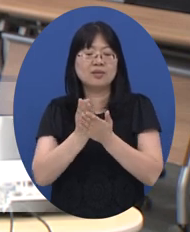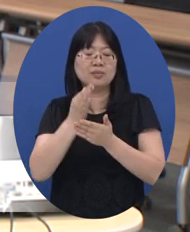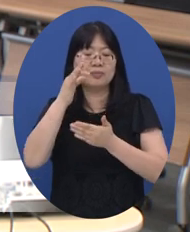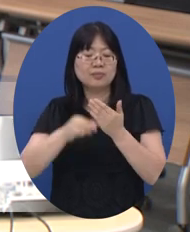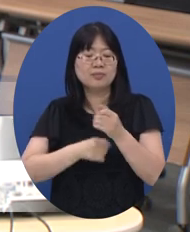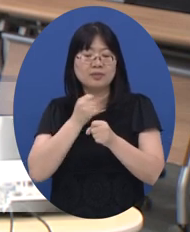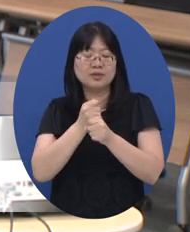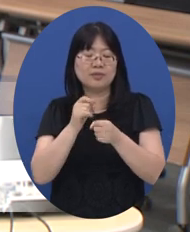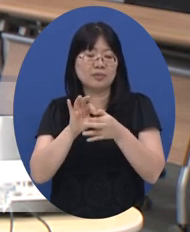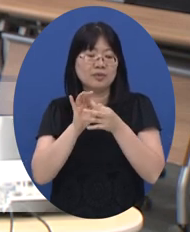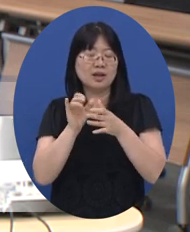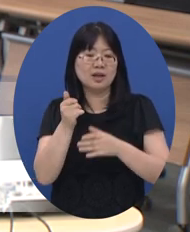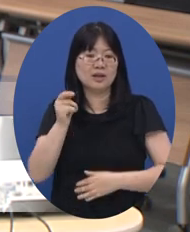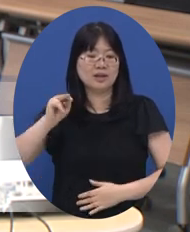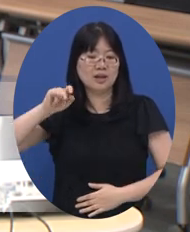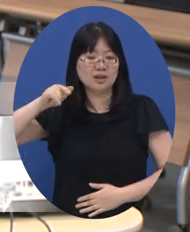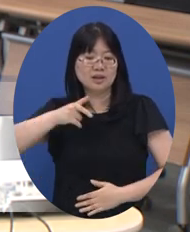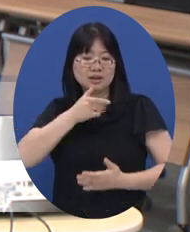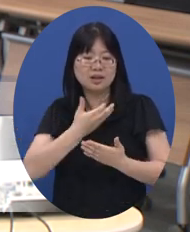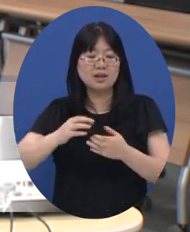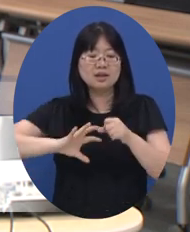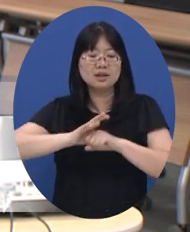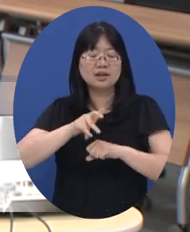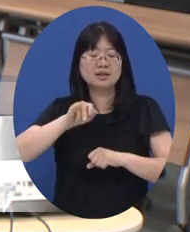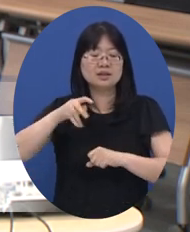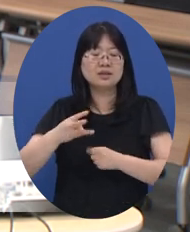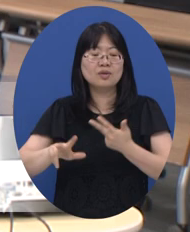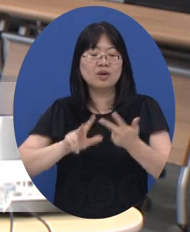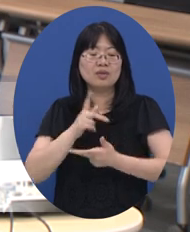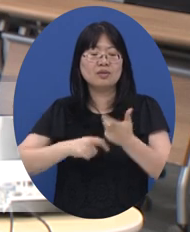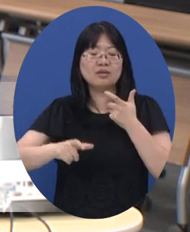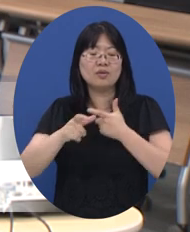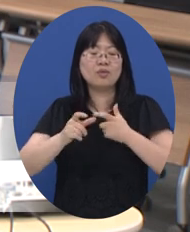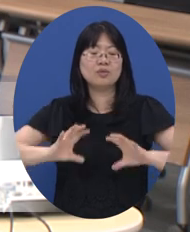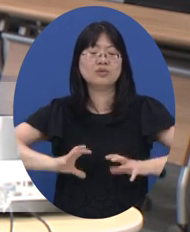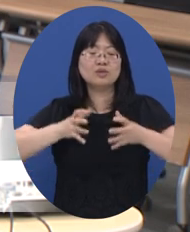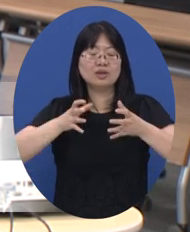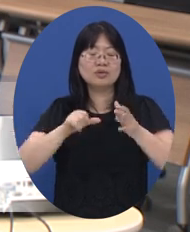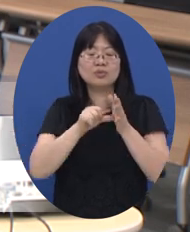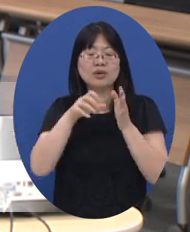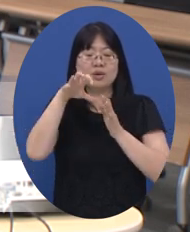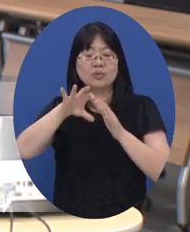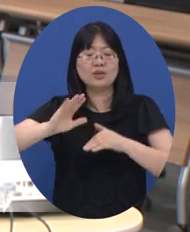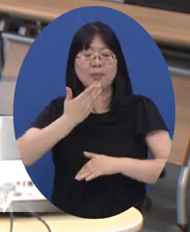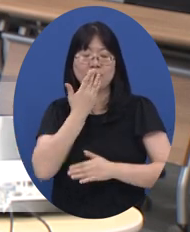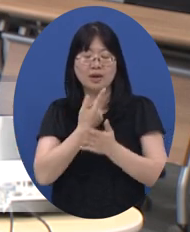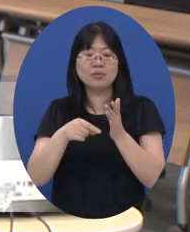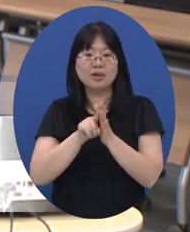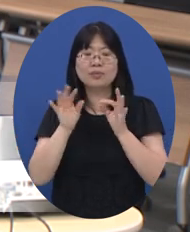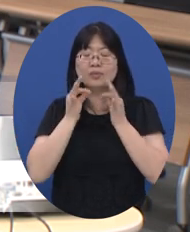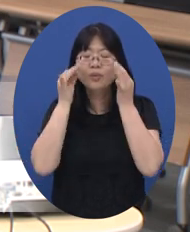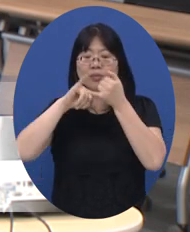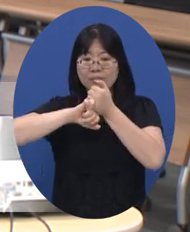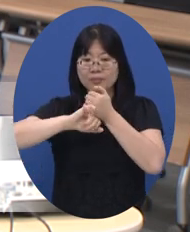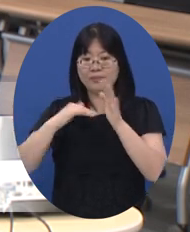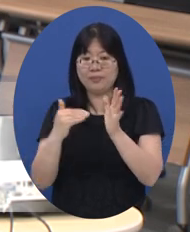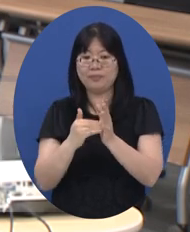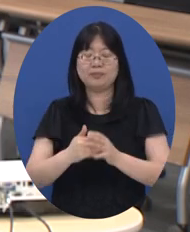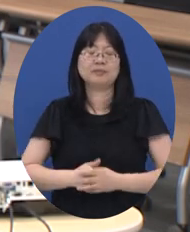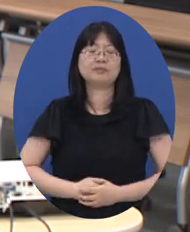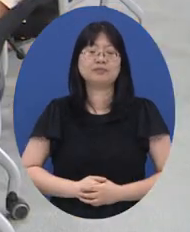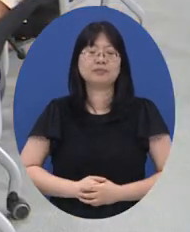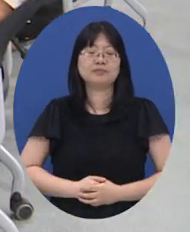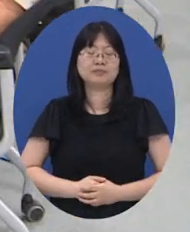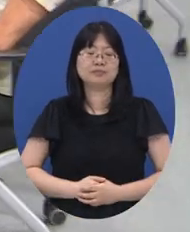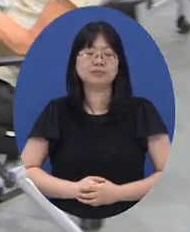그 프로그램을 만들어서 한탄강 세계지질공원이 더욱더 국제적인 명소가 될 수 있도록 더욱더 노력해